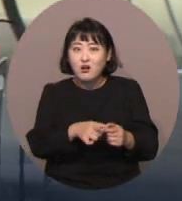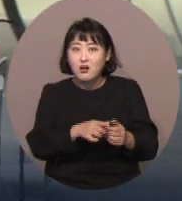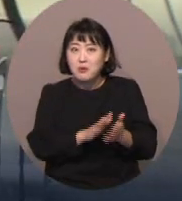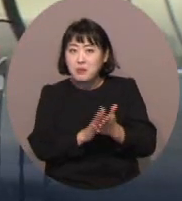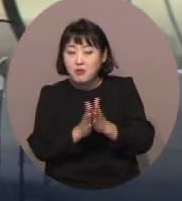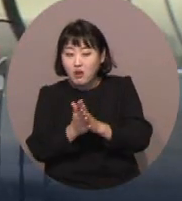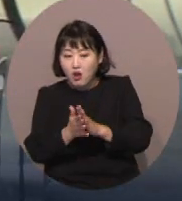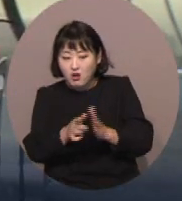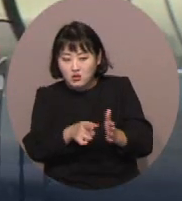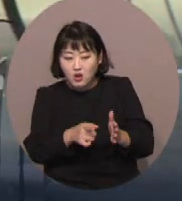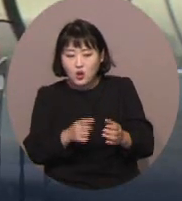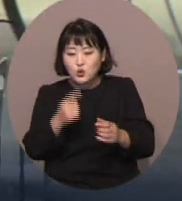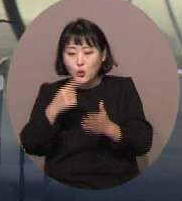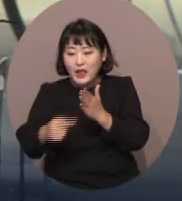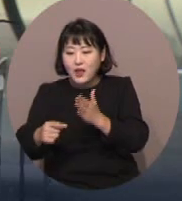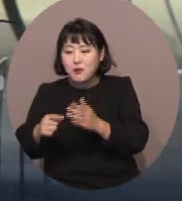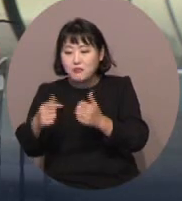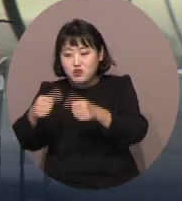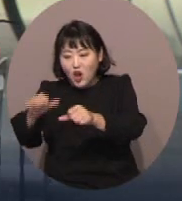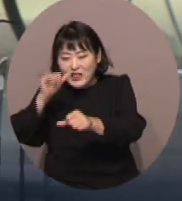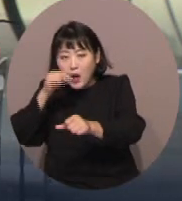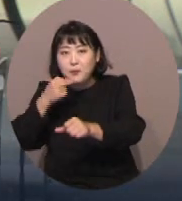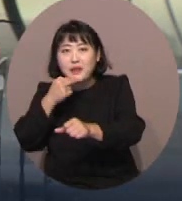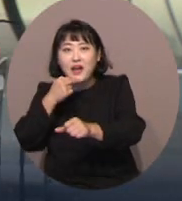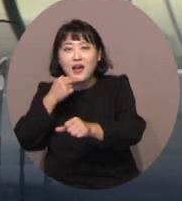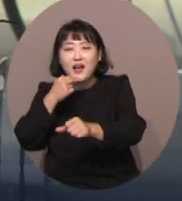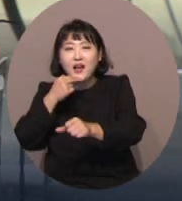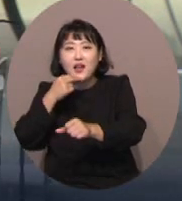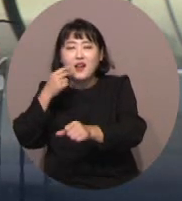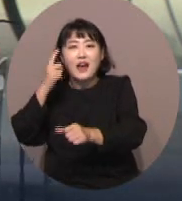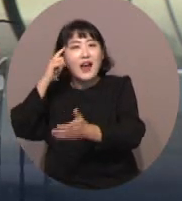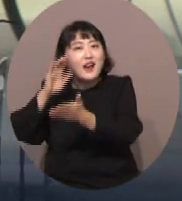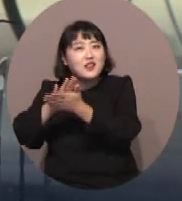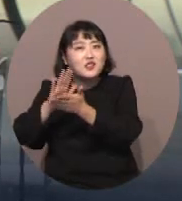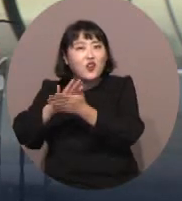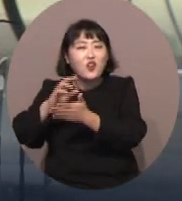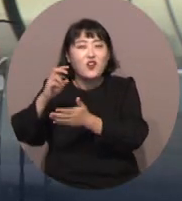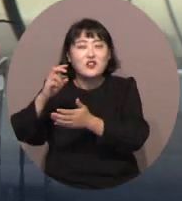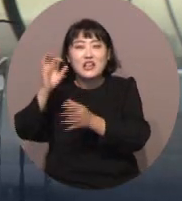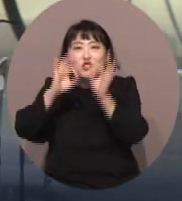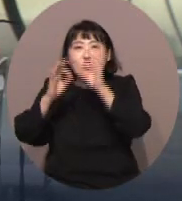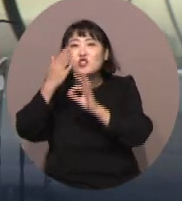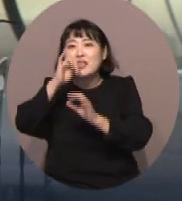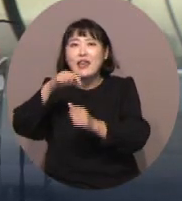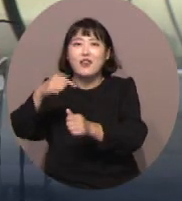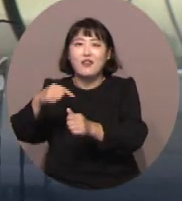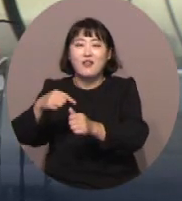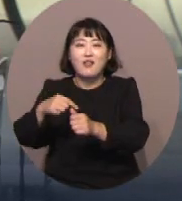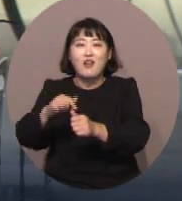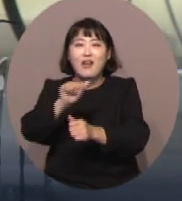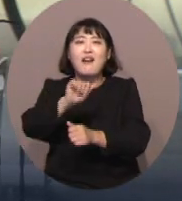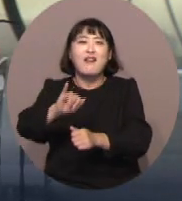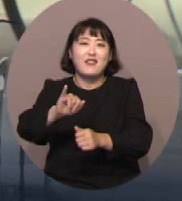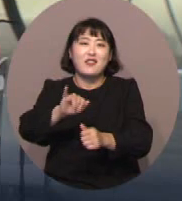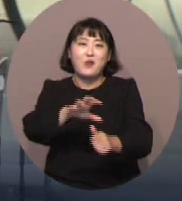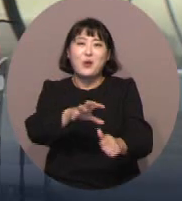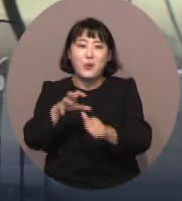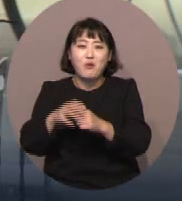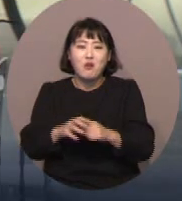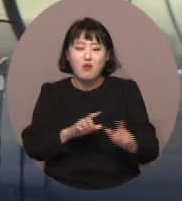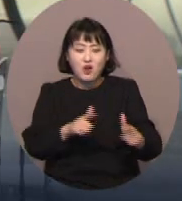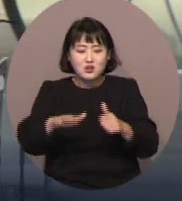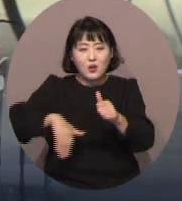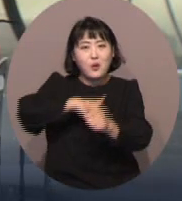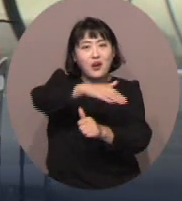주변에 손상이 있는지 없는지를 판단할 수 있도록 그렇게 학습을 시켰거든요 인공지능이 훨씬 더 다양한